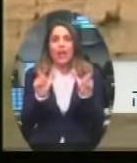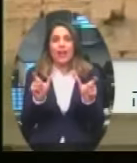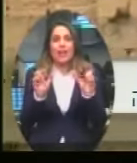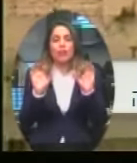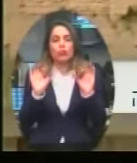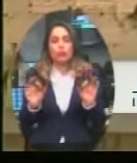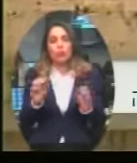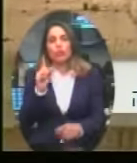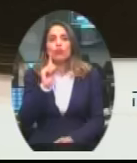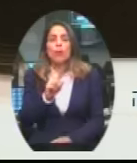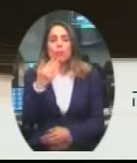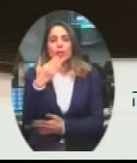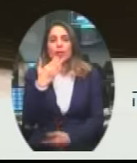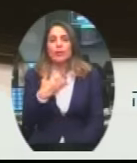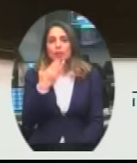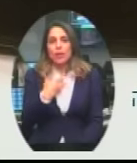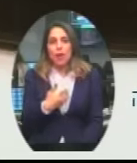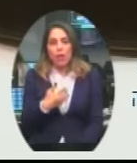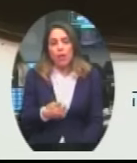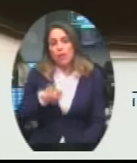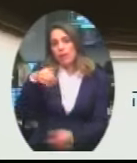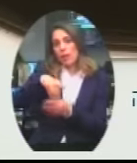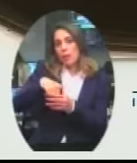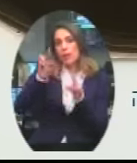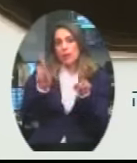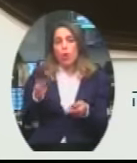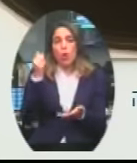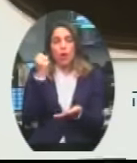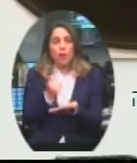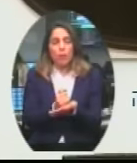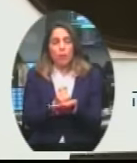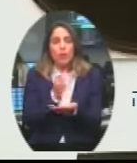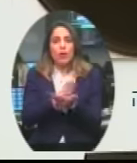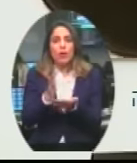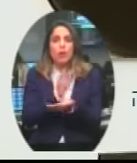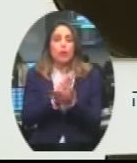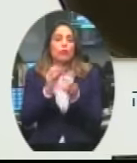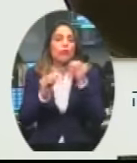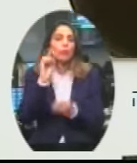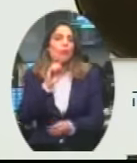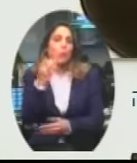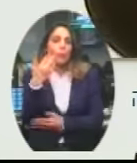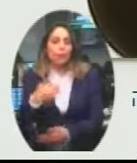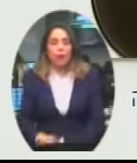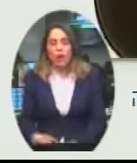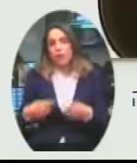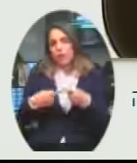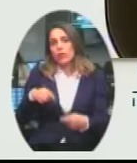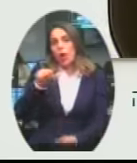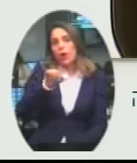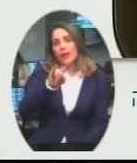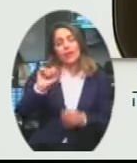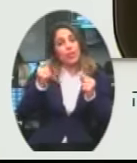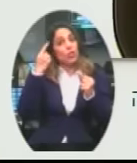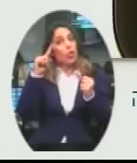מדינת ישראל, וכי שר הפנים יהיה רשאי לקבוע את דרכי השימוש בשם המדינה. חבר הכנסת אורן חזן, יוזם החוק, טוען